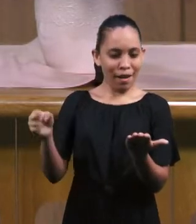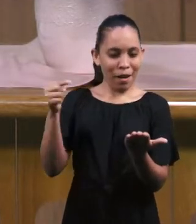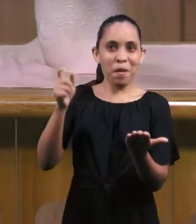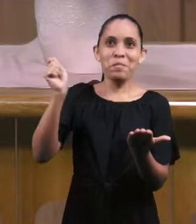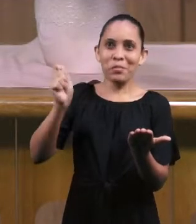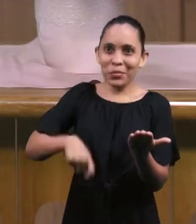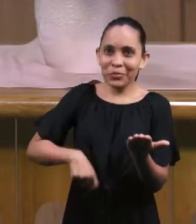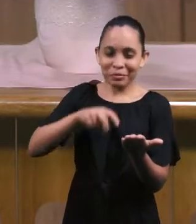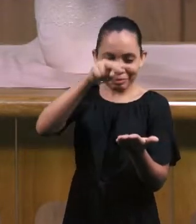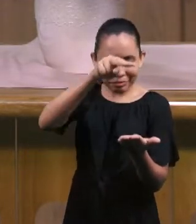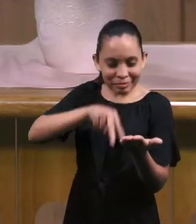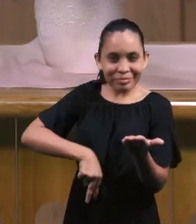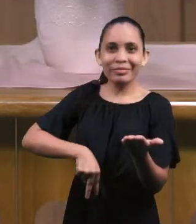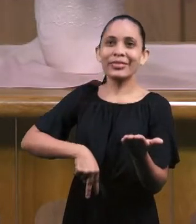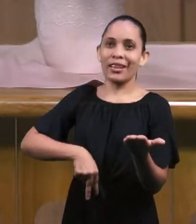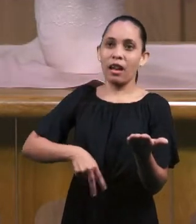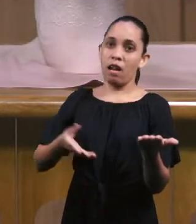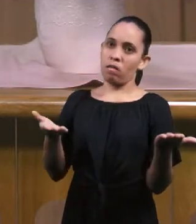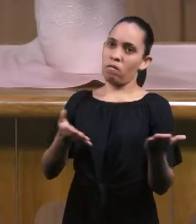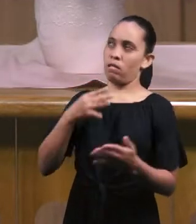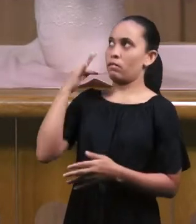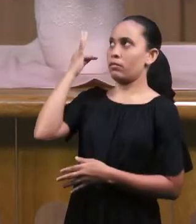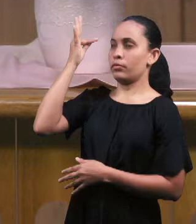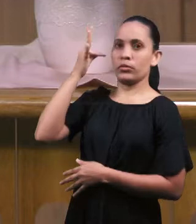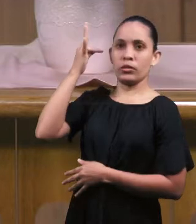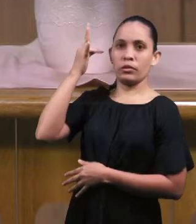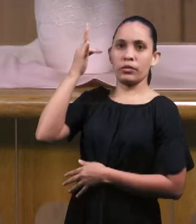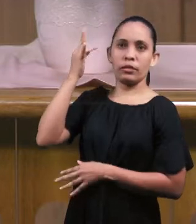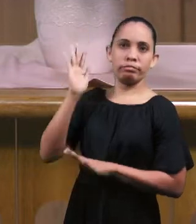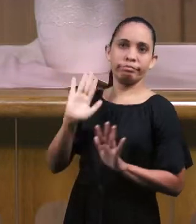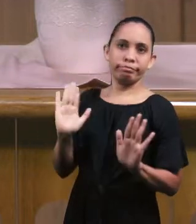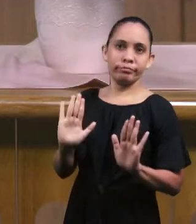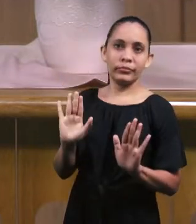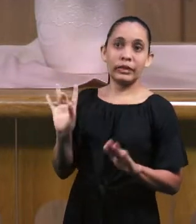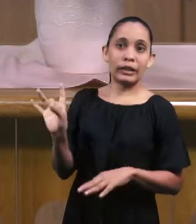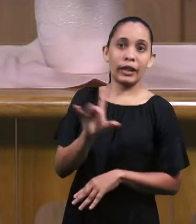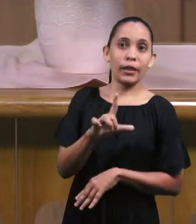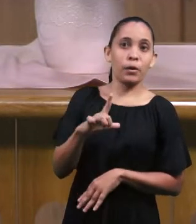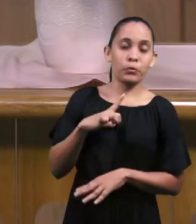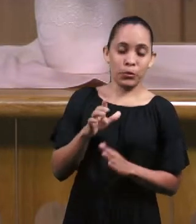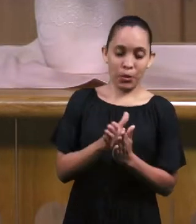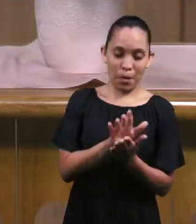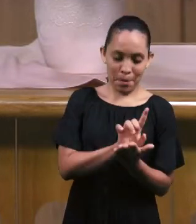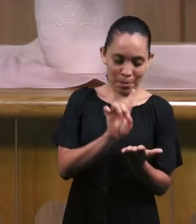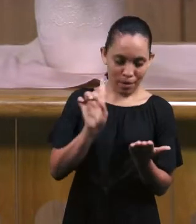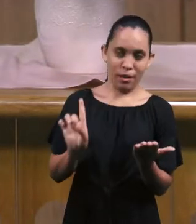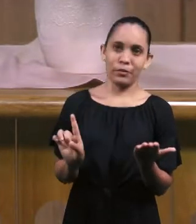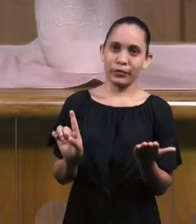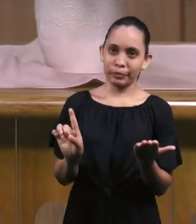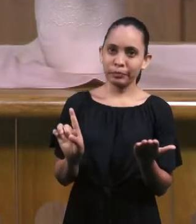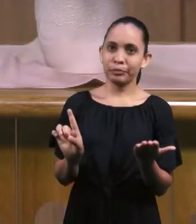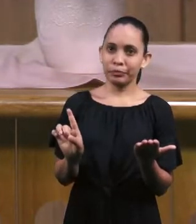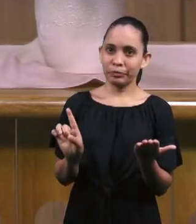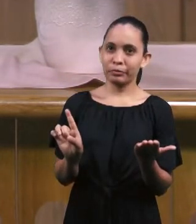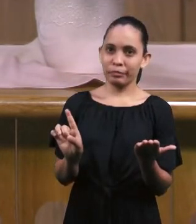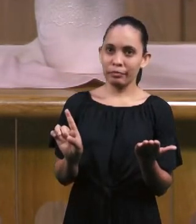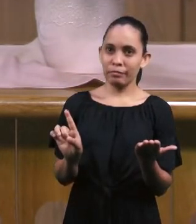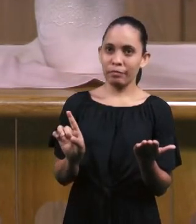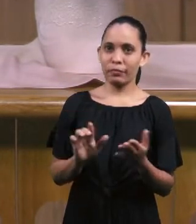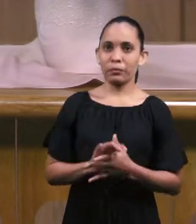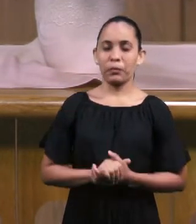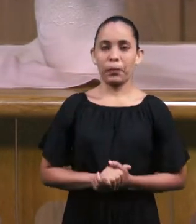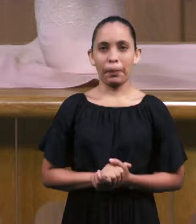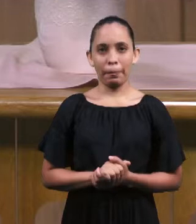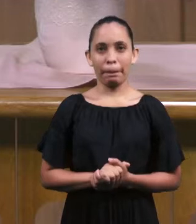la parole. Ce n'était plus la philosophie, mais chacun avait la parole dans sa main. Il avait l'évangile dans sa main. Et la grande